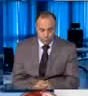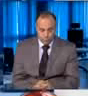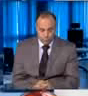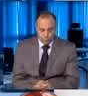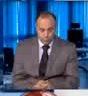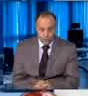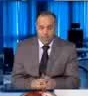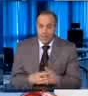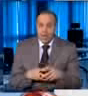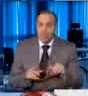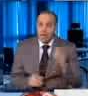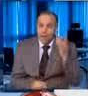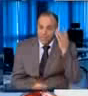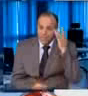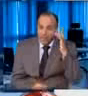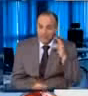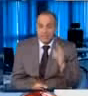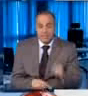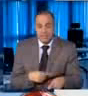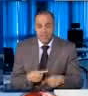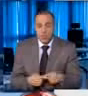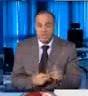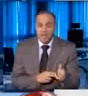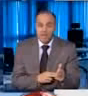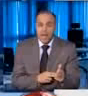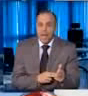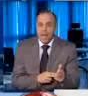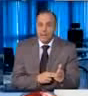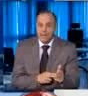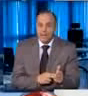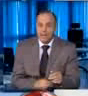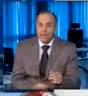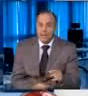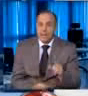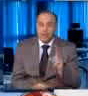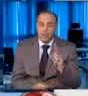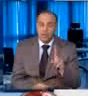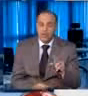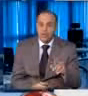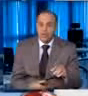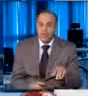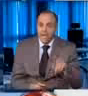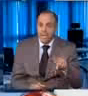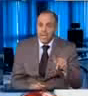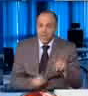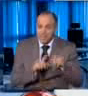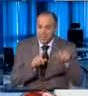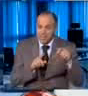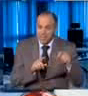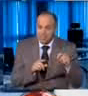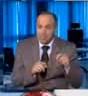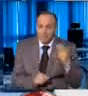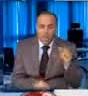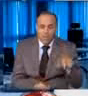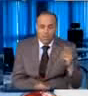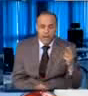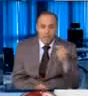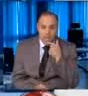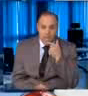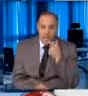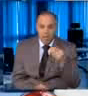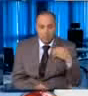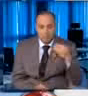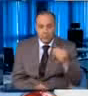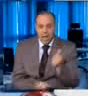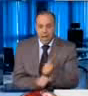في أخبار الثقافة، تتواصل بالمهدية الدورة 13 للأيام السينمائية الطالبية التي تزامنت